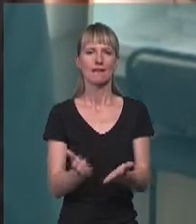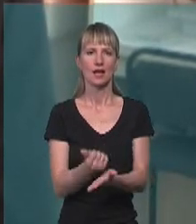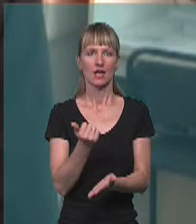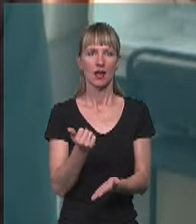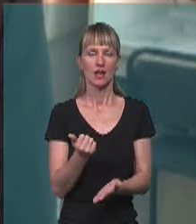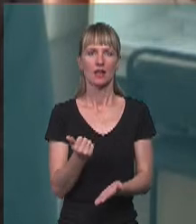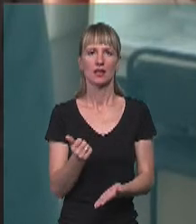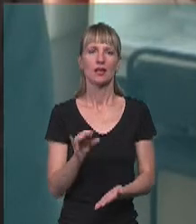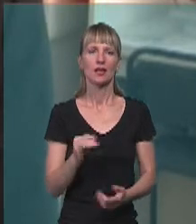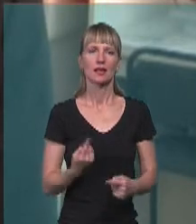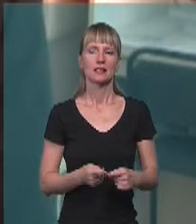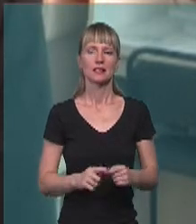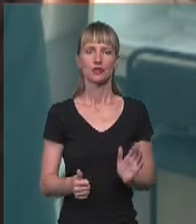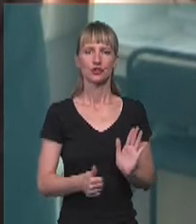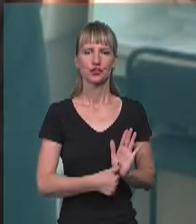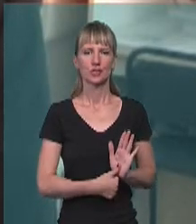Це